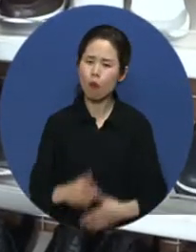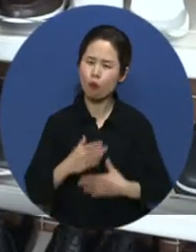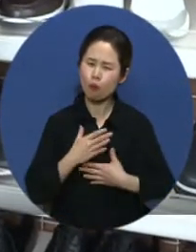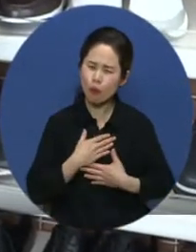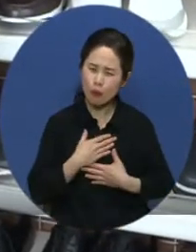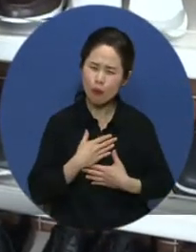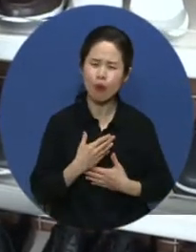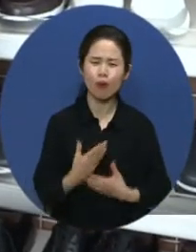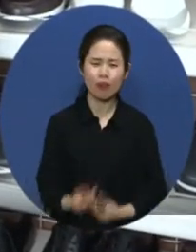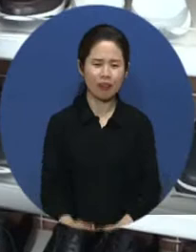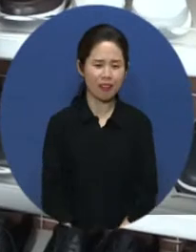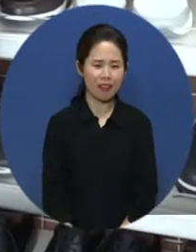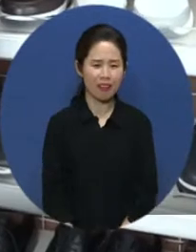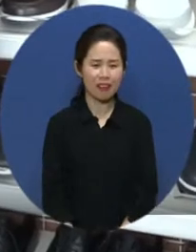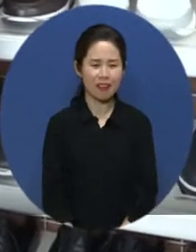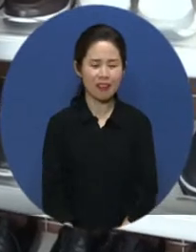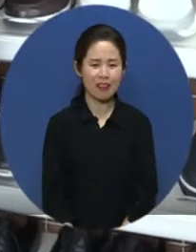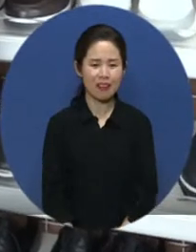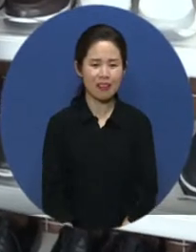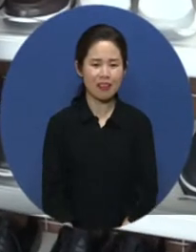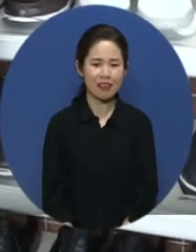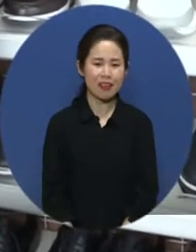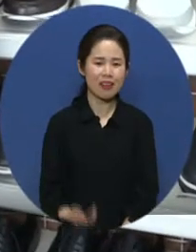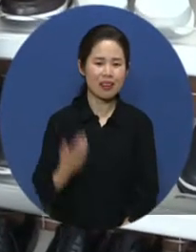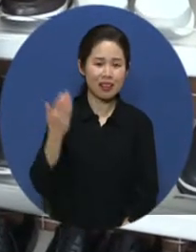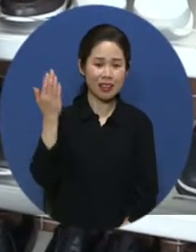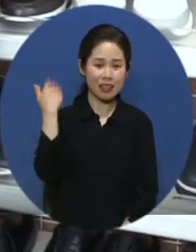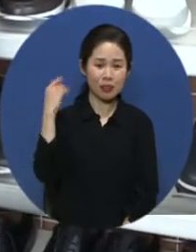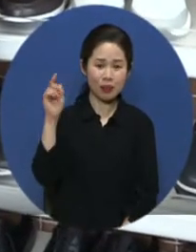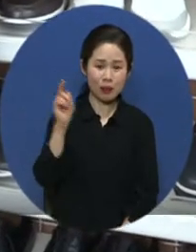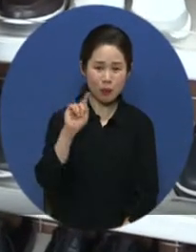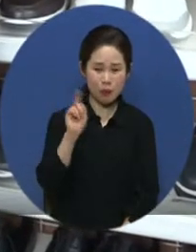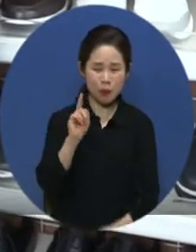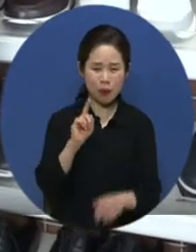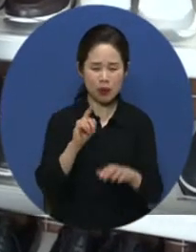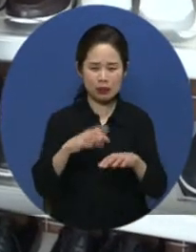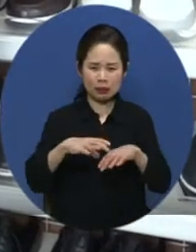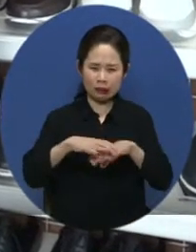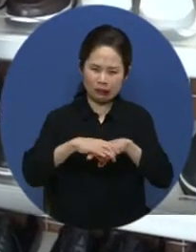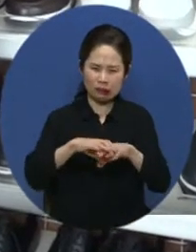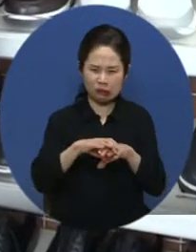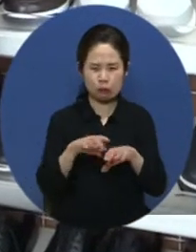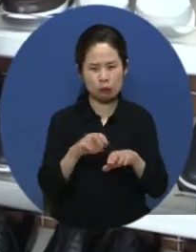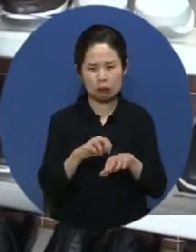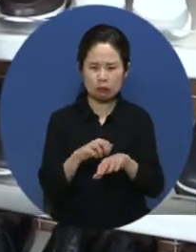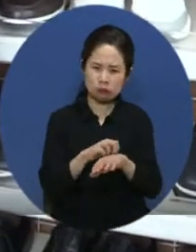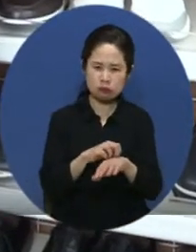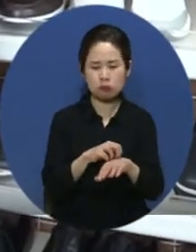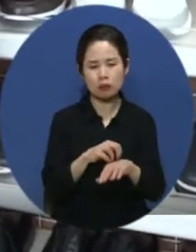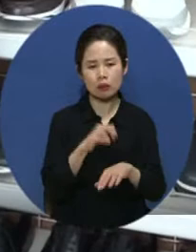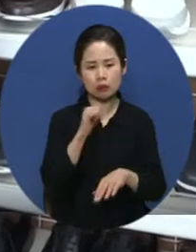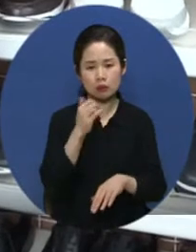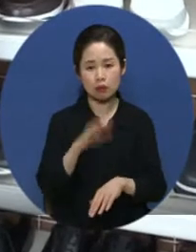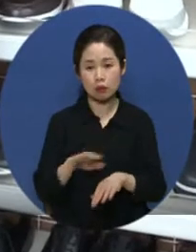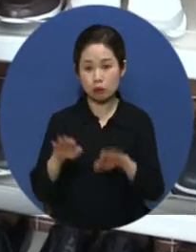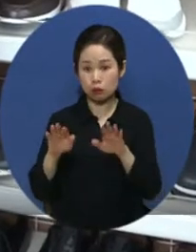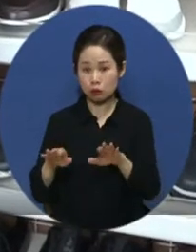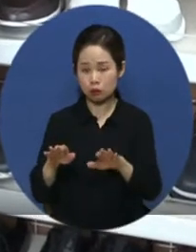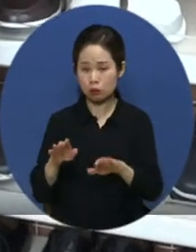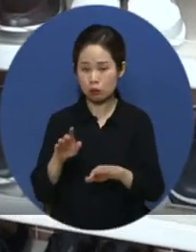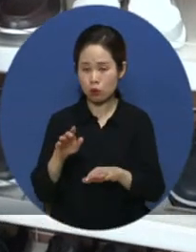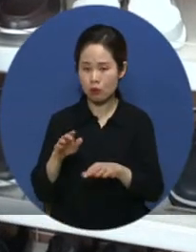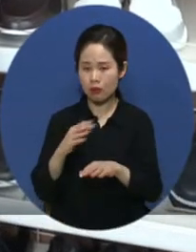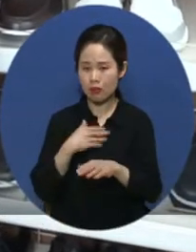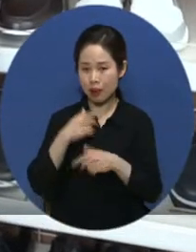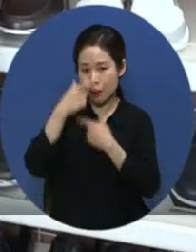그러니까는 기존의 신발들이 특정 부위만 딱 닿는다는 느낌이라고 본다면 이거 맞춤 구두여서 그런지 몰라도